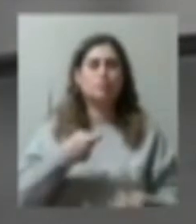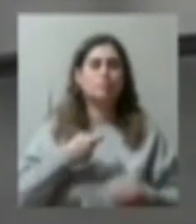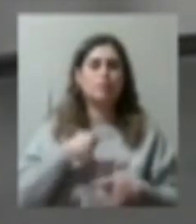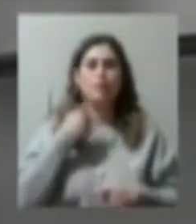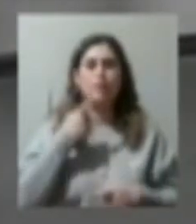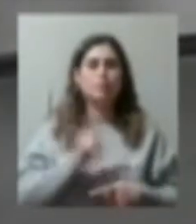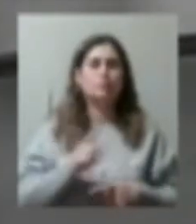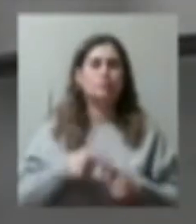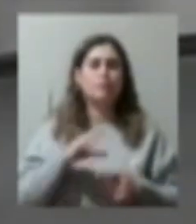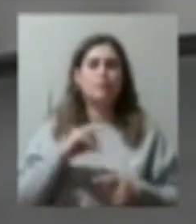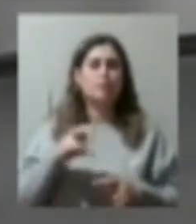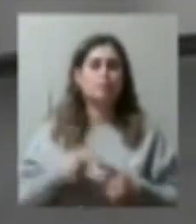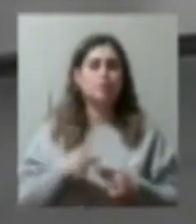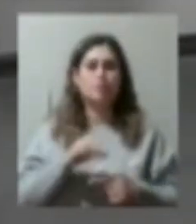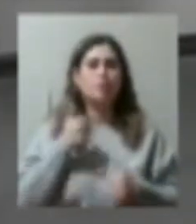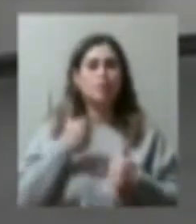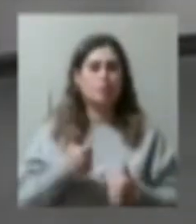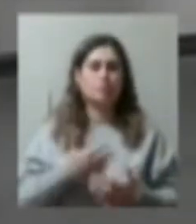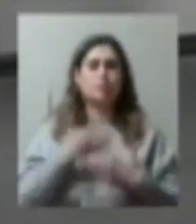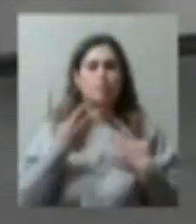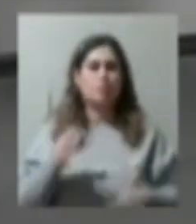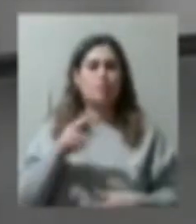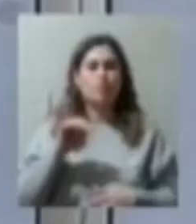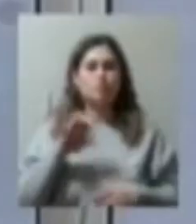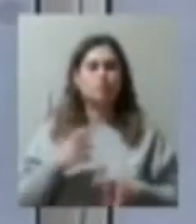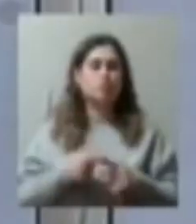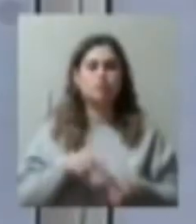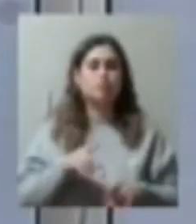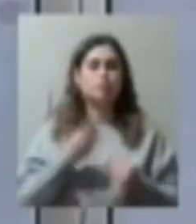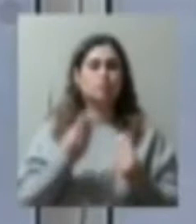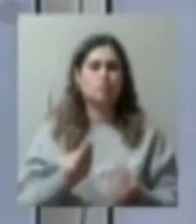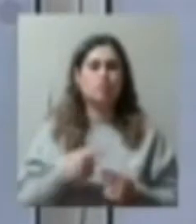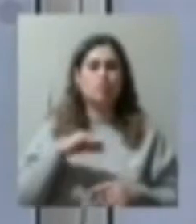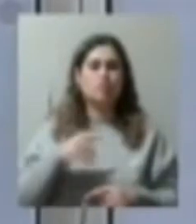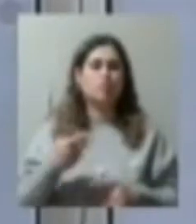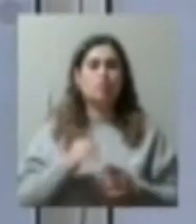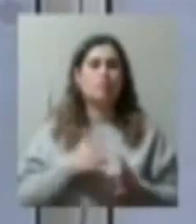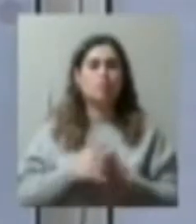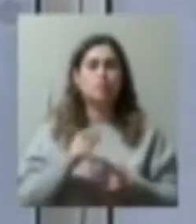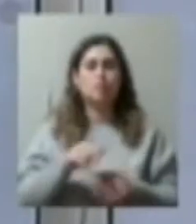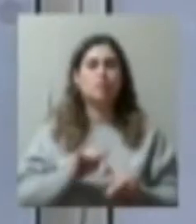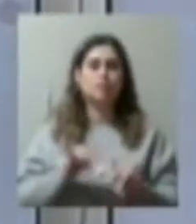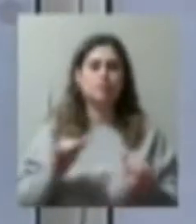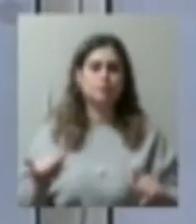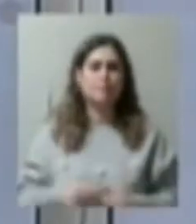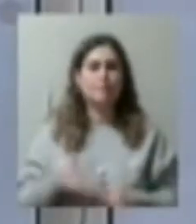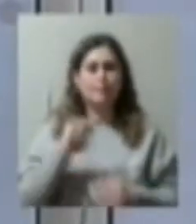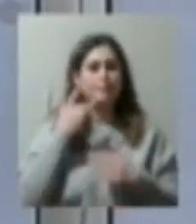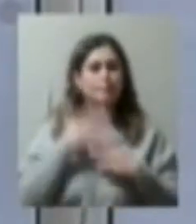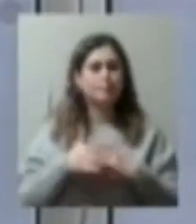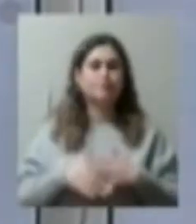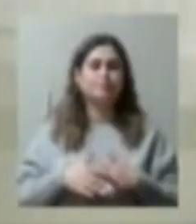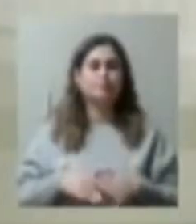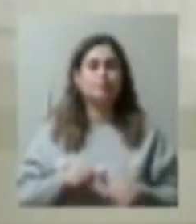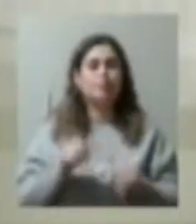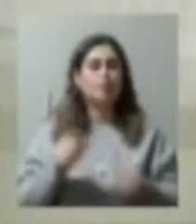що власне це позитивний більш процес. От що це дасть ОТГ, як вплине на їх розвиток, формування, можливо, бюджету чи